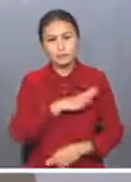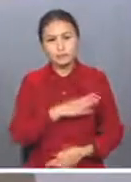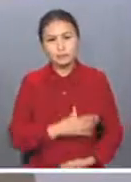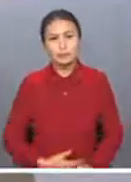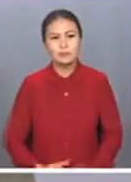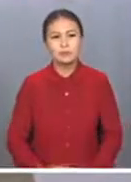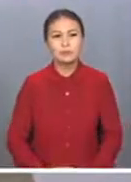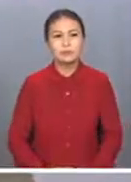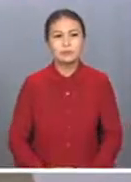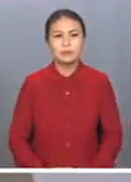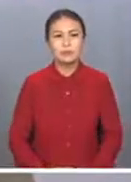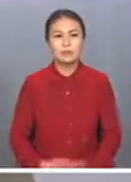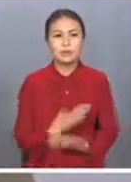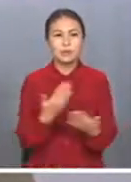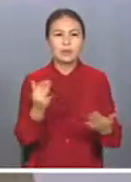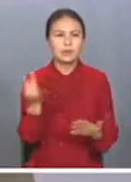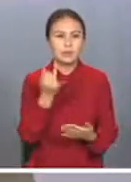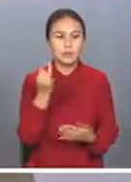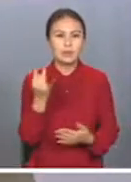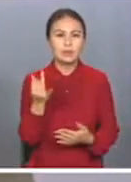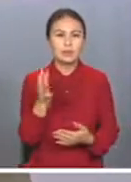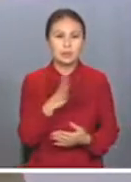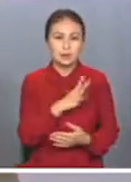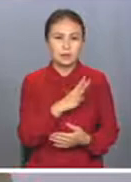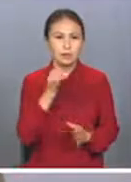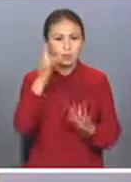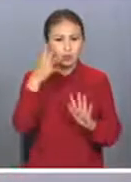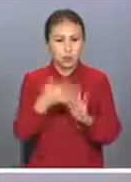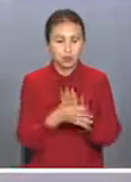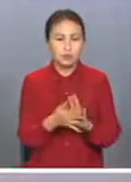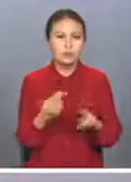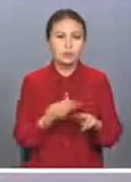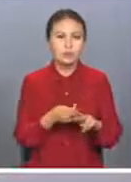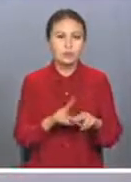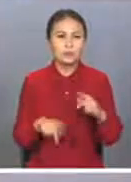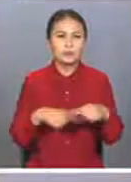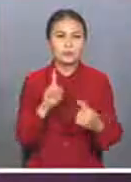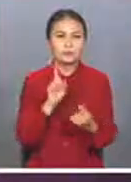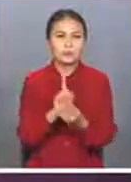Сабақ қызықты әрі түсінікті болды деген үміттемін. Келесі сабақта кездескенше сау болыңыздар.